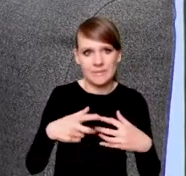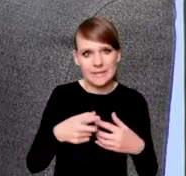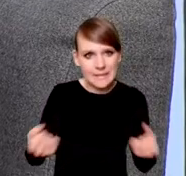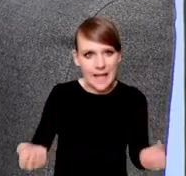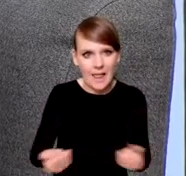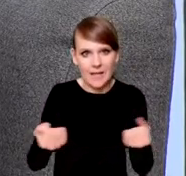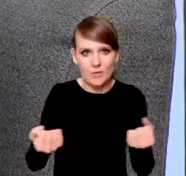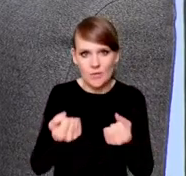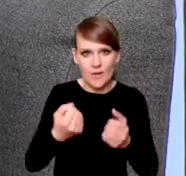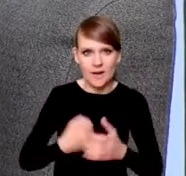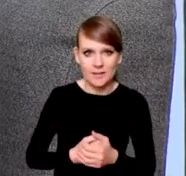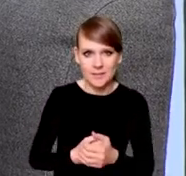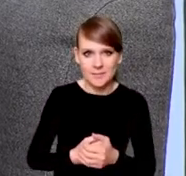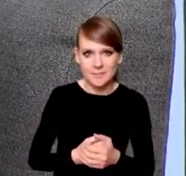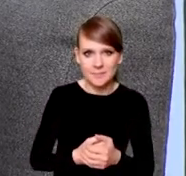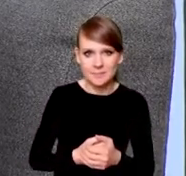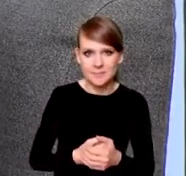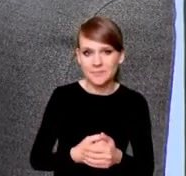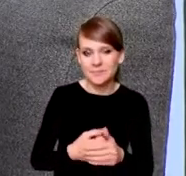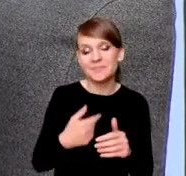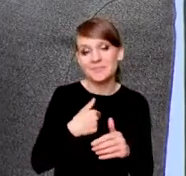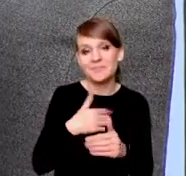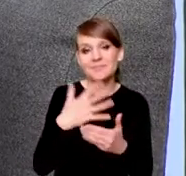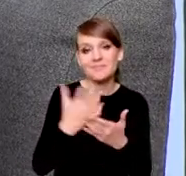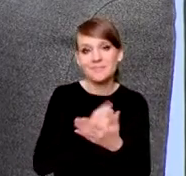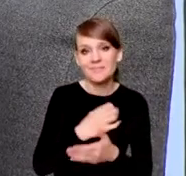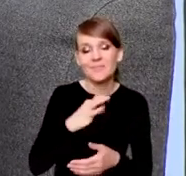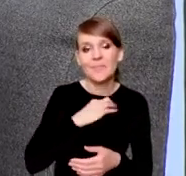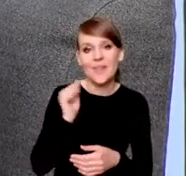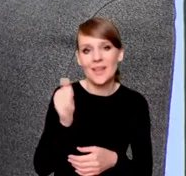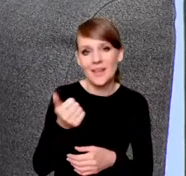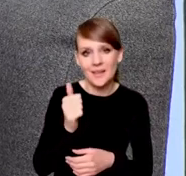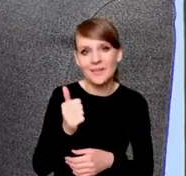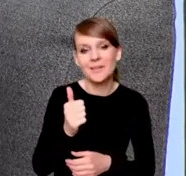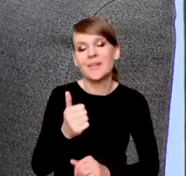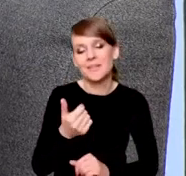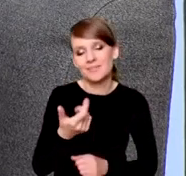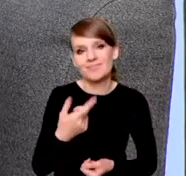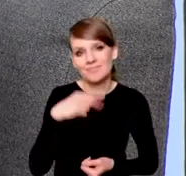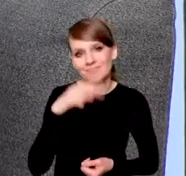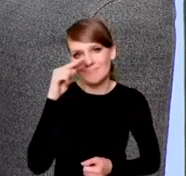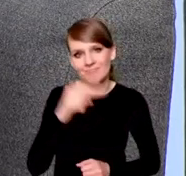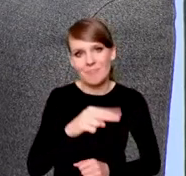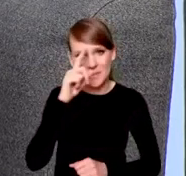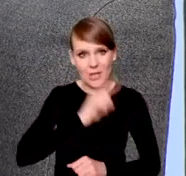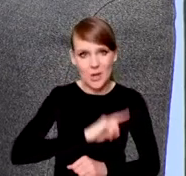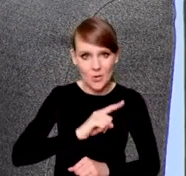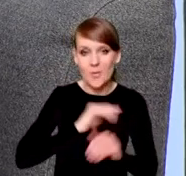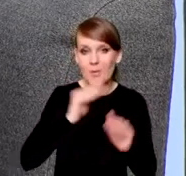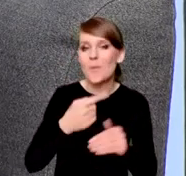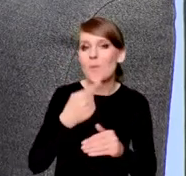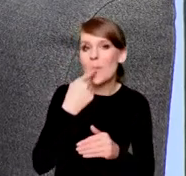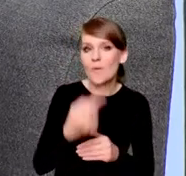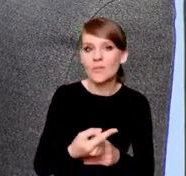i tu cieszę się, że mogę wykorzystać swoją ekspertyzę psychologiczną, buduje się, drodzy państwo,